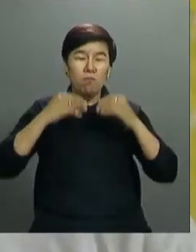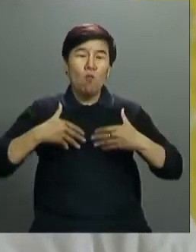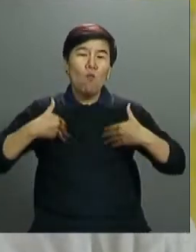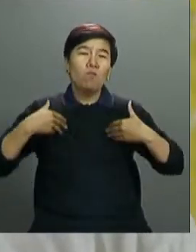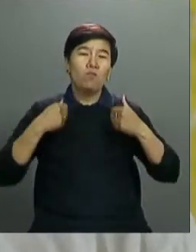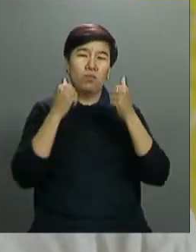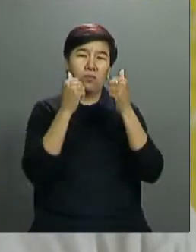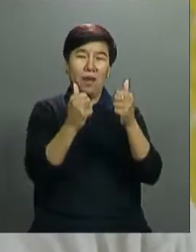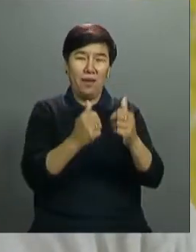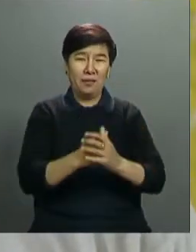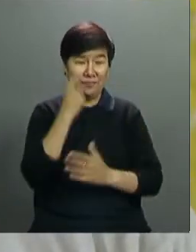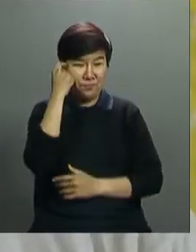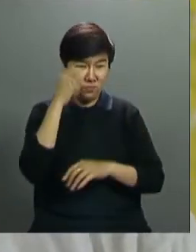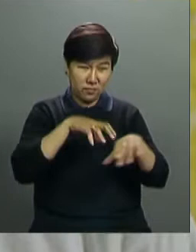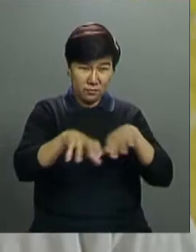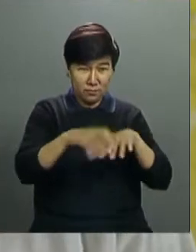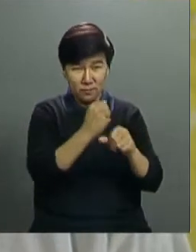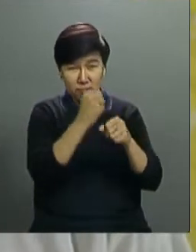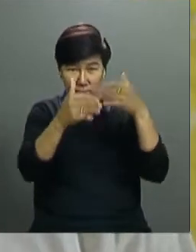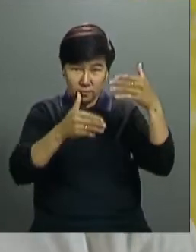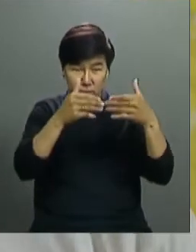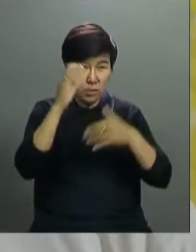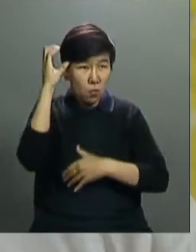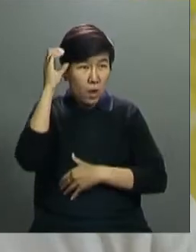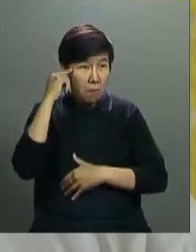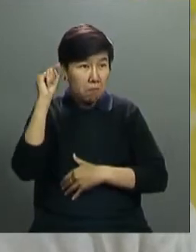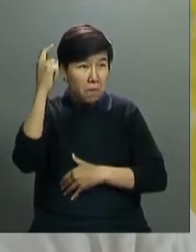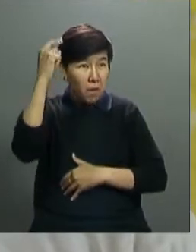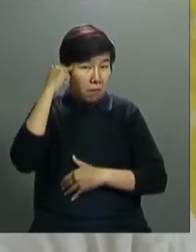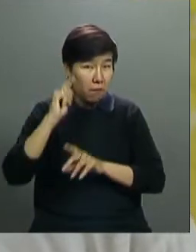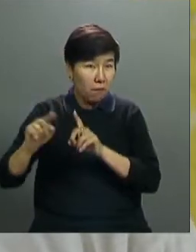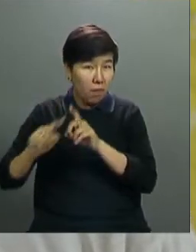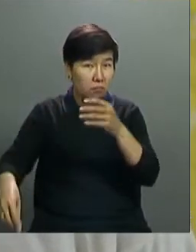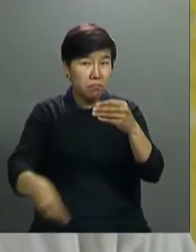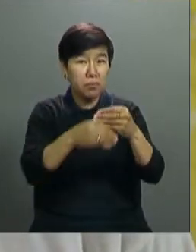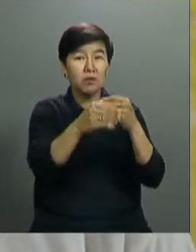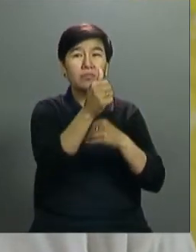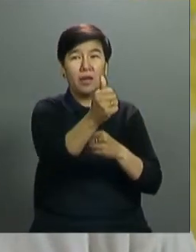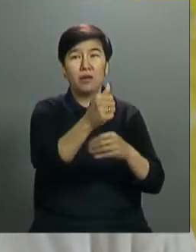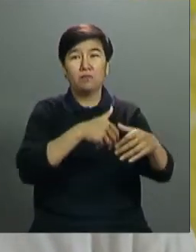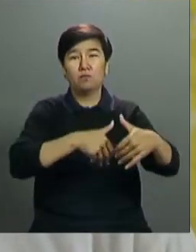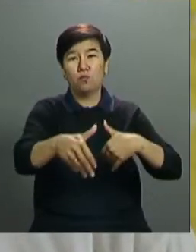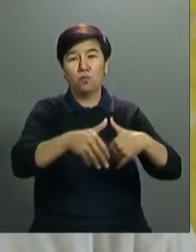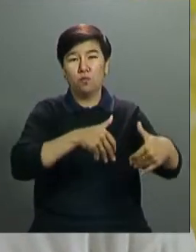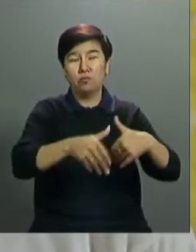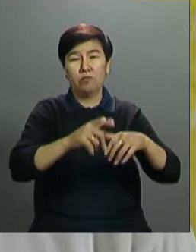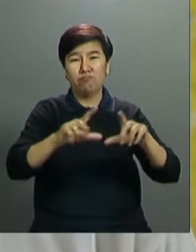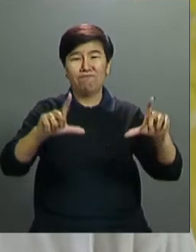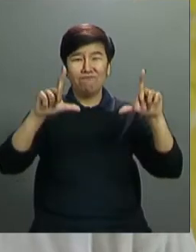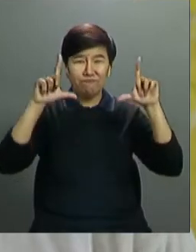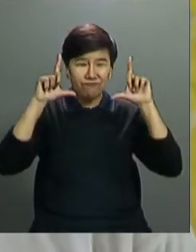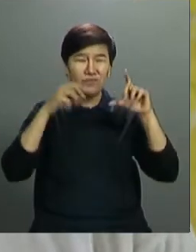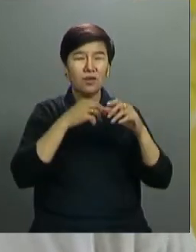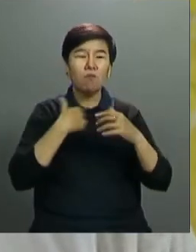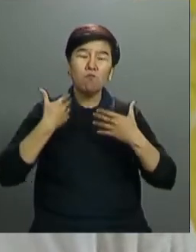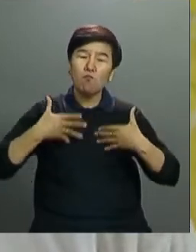สร้างความคิดใหม่ๆหรือว่าสร้าง ชุมชนที่มันน่ารักสร้างสรร